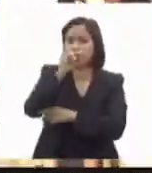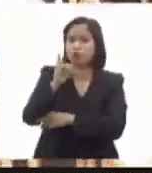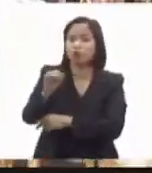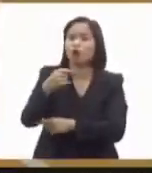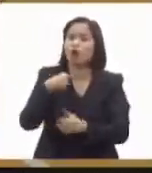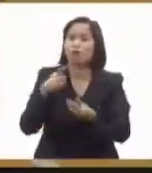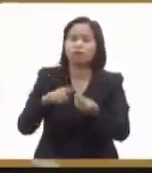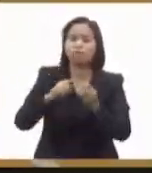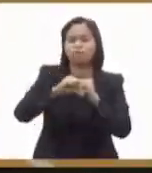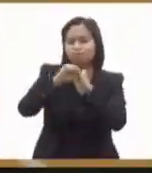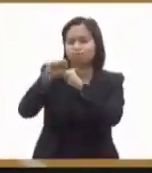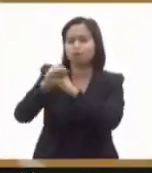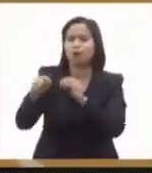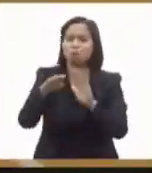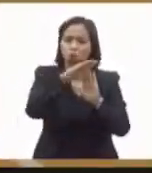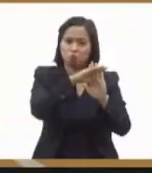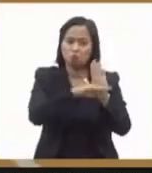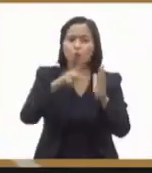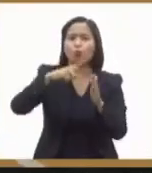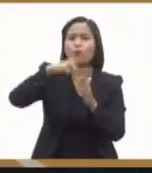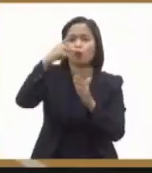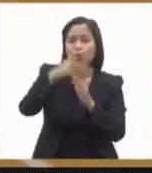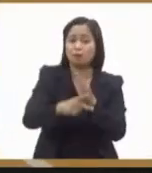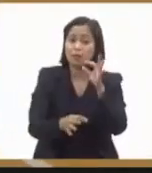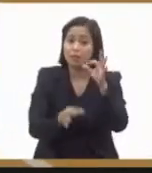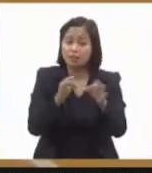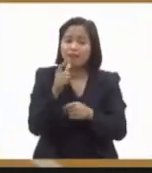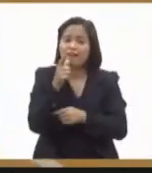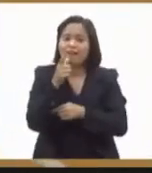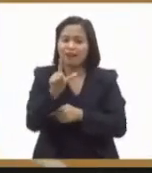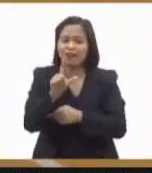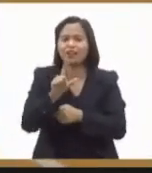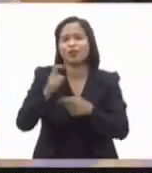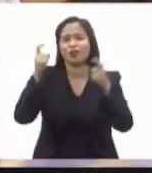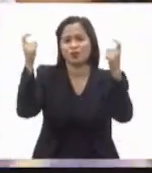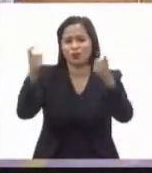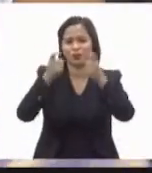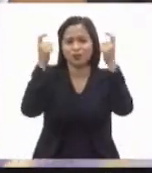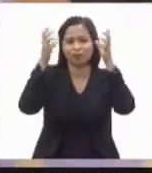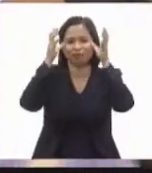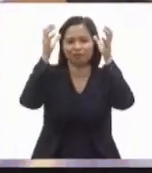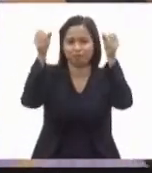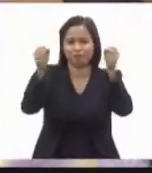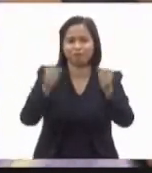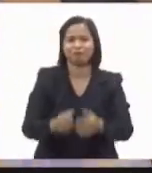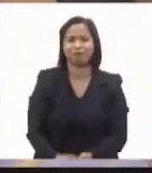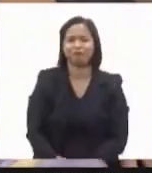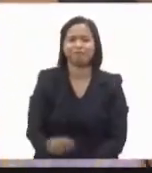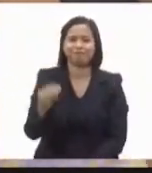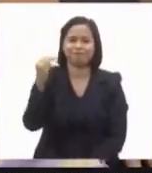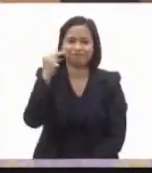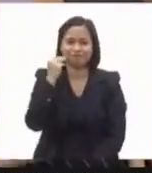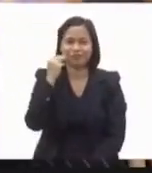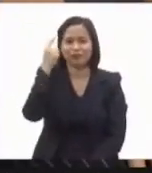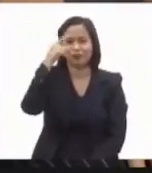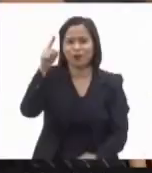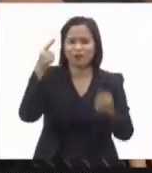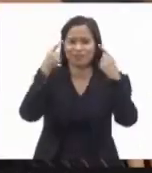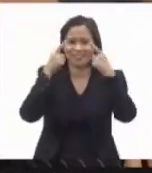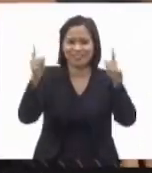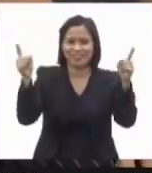mga programa na isusulok sakaling palaring manalo sa darating na halalan. Madeline Villar Moratillo para